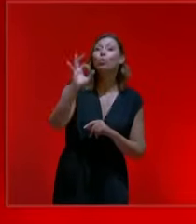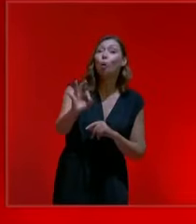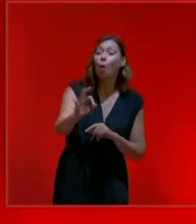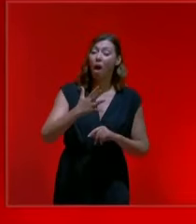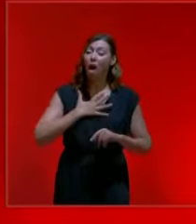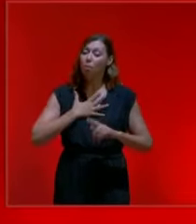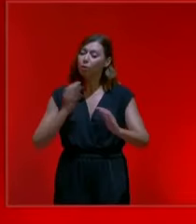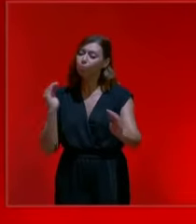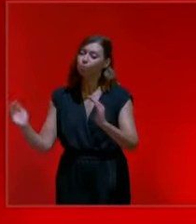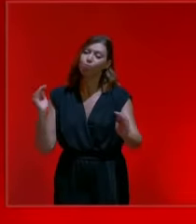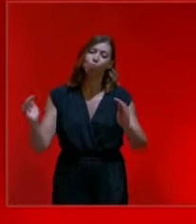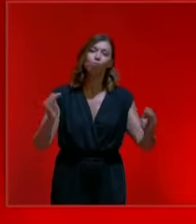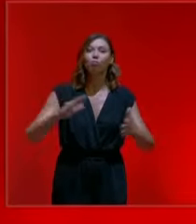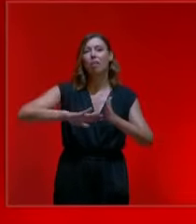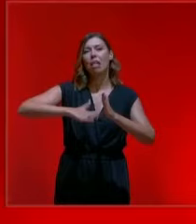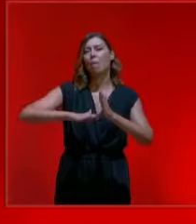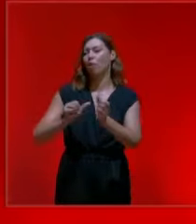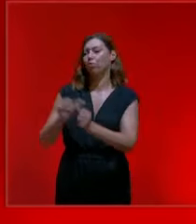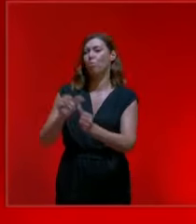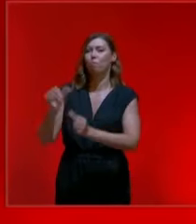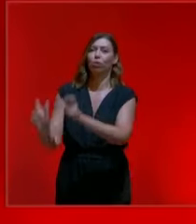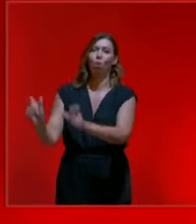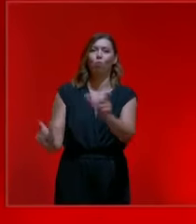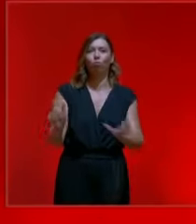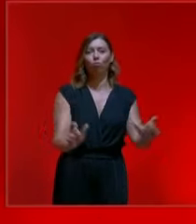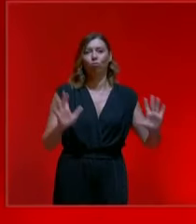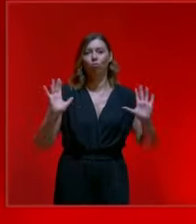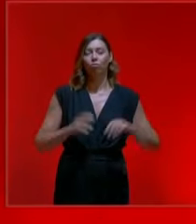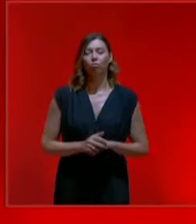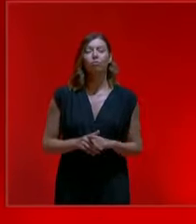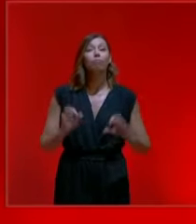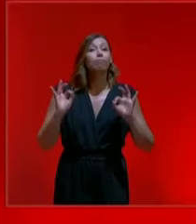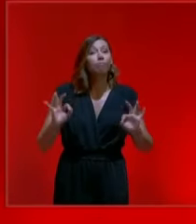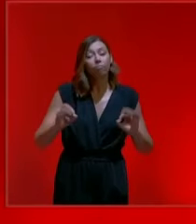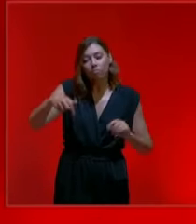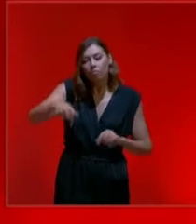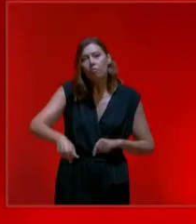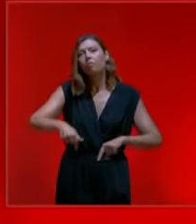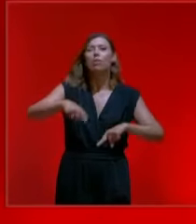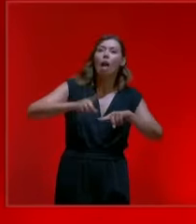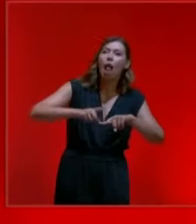και τη μισθωτή εργασία. Πόσο μάλλον σε μια οικονομία, σε μια χώρα που περίπου το